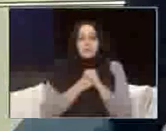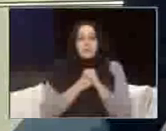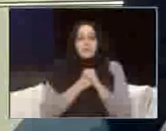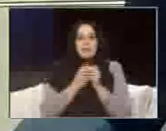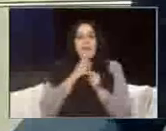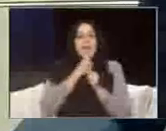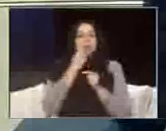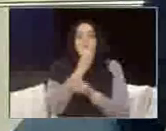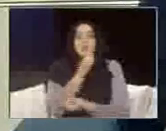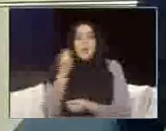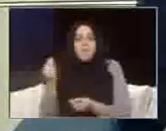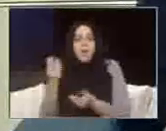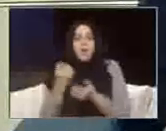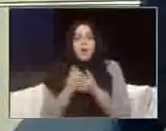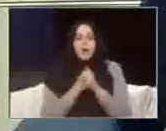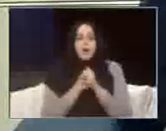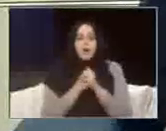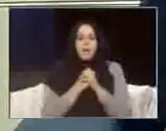فرجعت